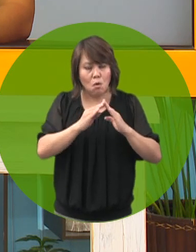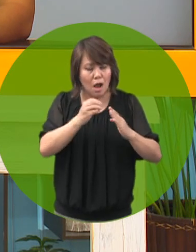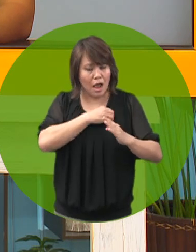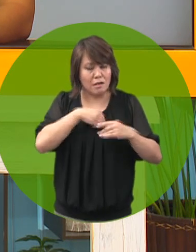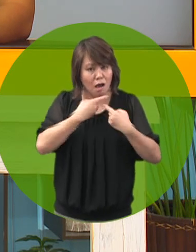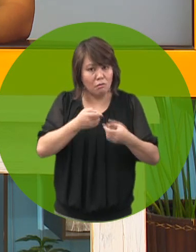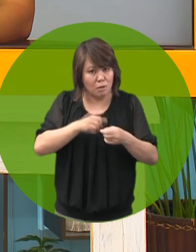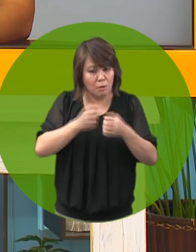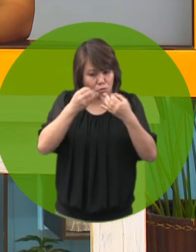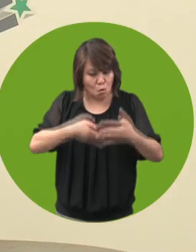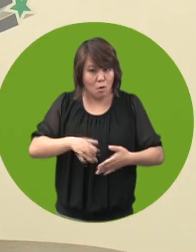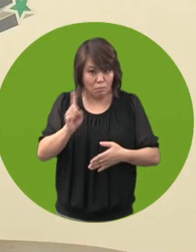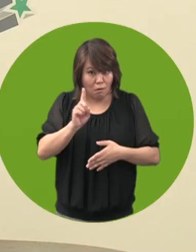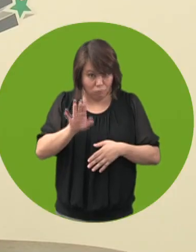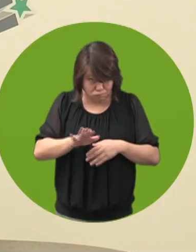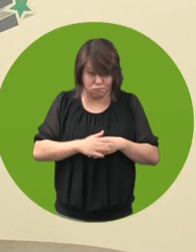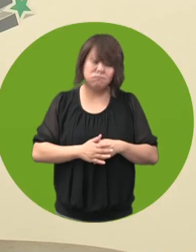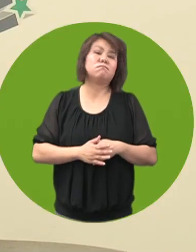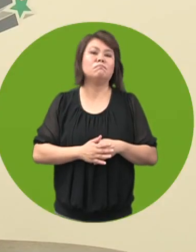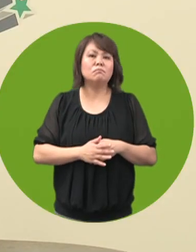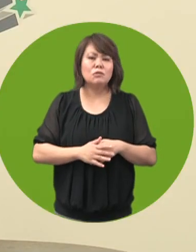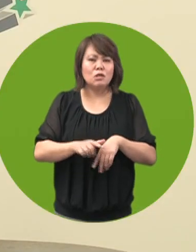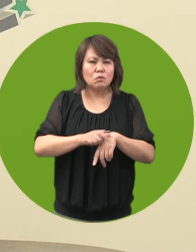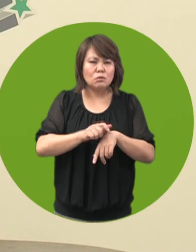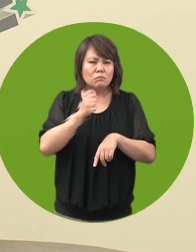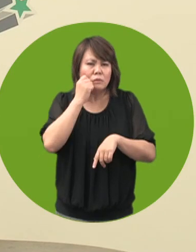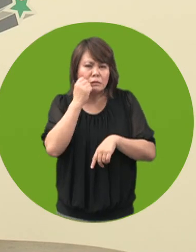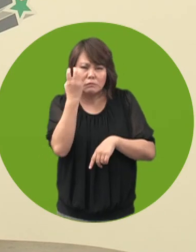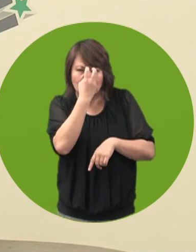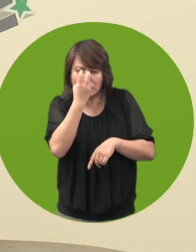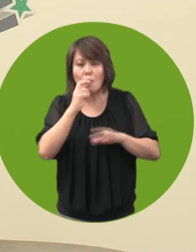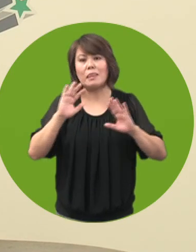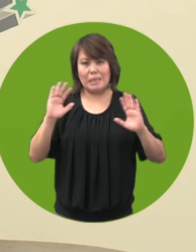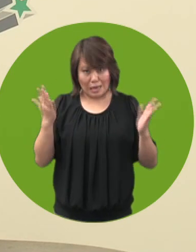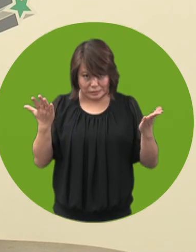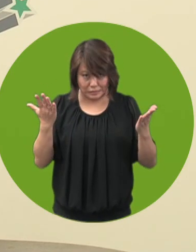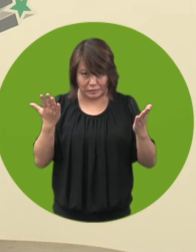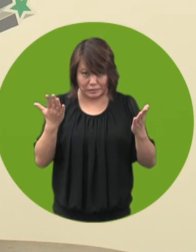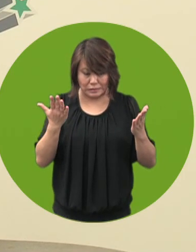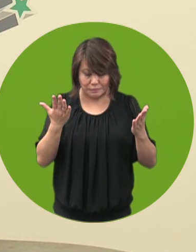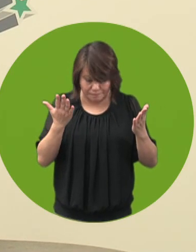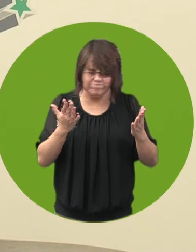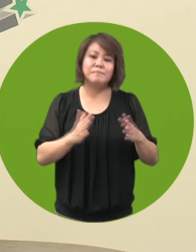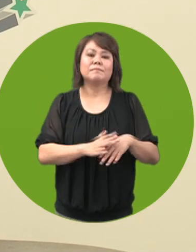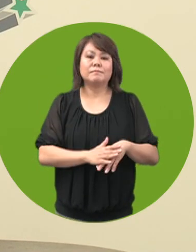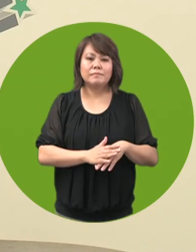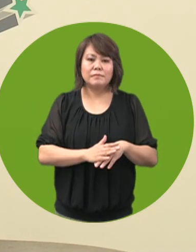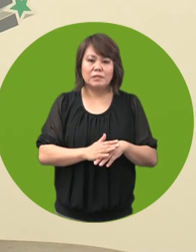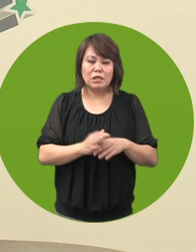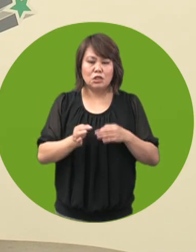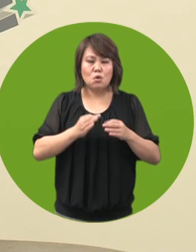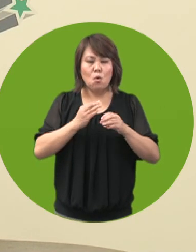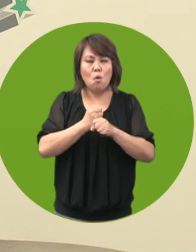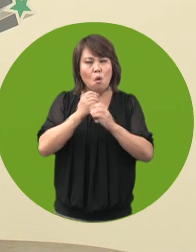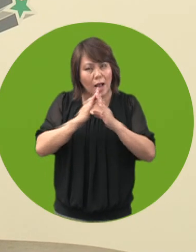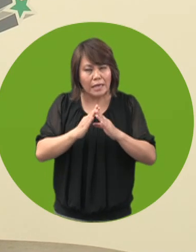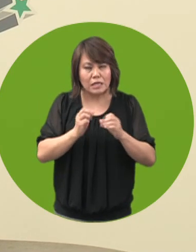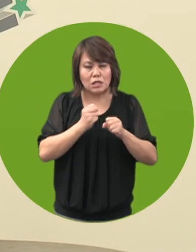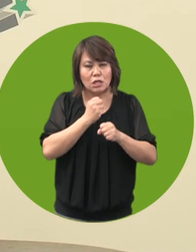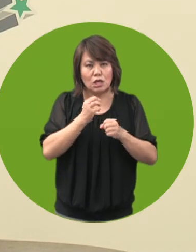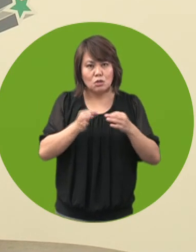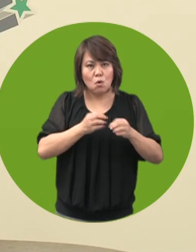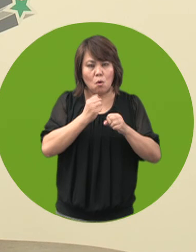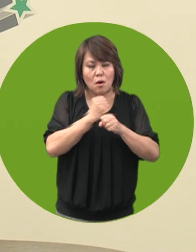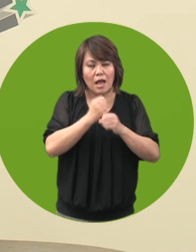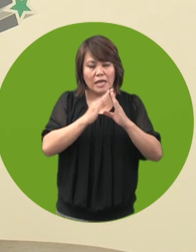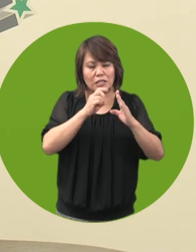条件はあるんですか？ 特に難しい審査があるわけではなく、原則として商工会、商工会議所が